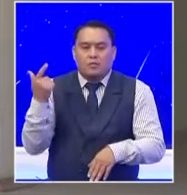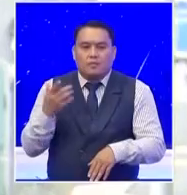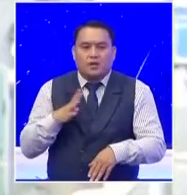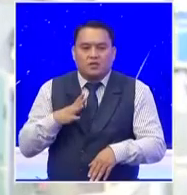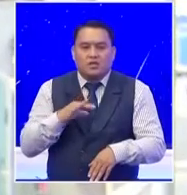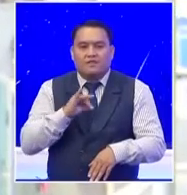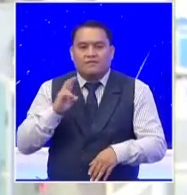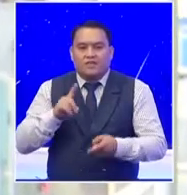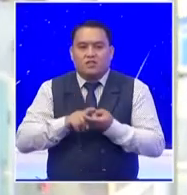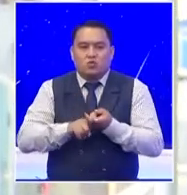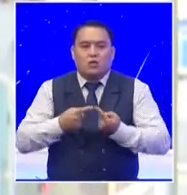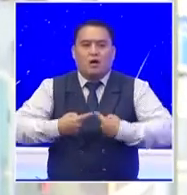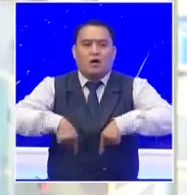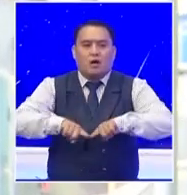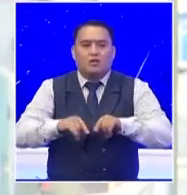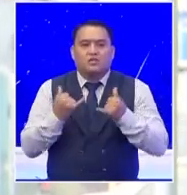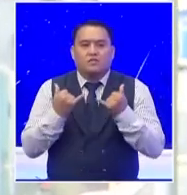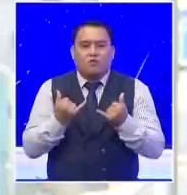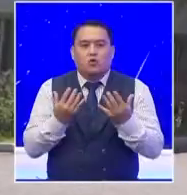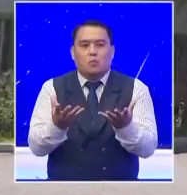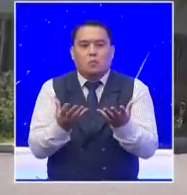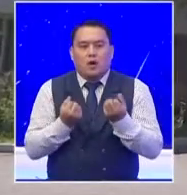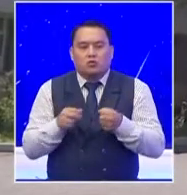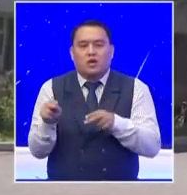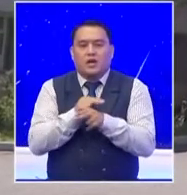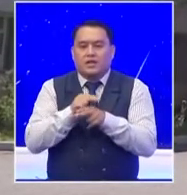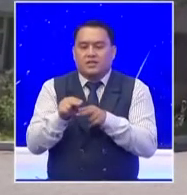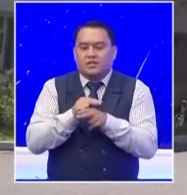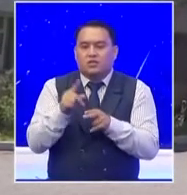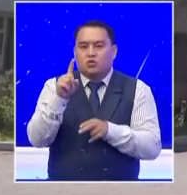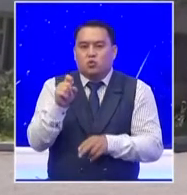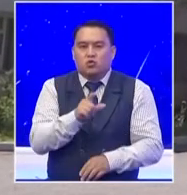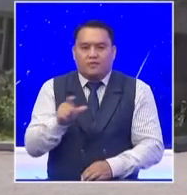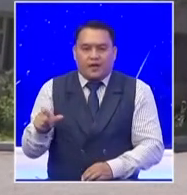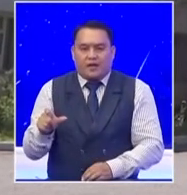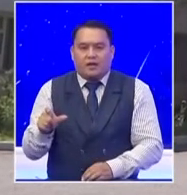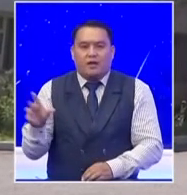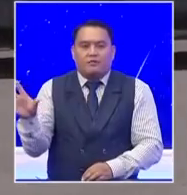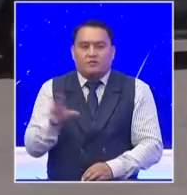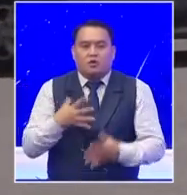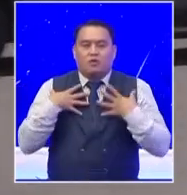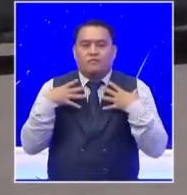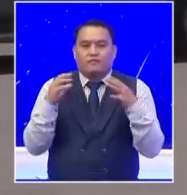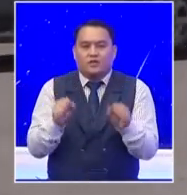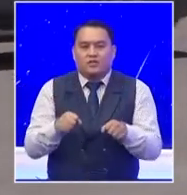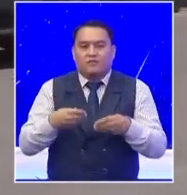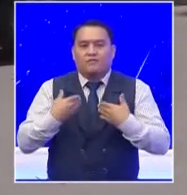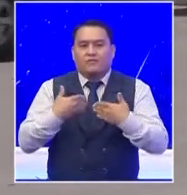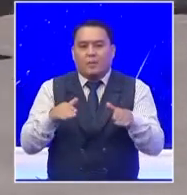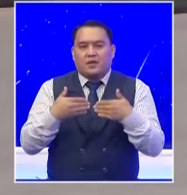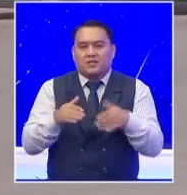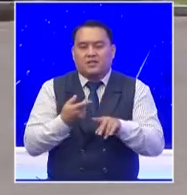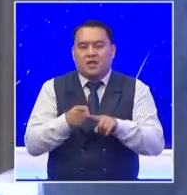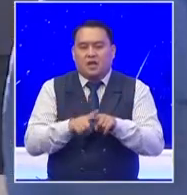развернуто инфекционное отделение. На сегодня в нем получают стационарное лечение около 100 пациентов. Всего количество выздоровевших и выписанных из